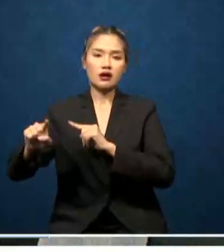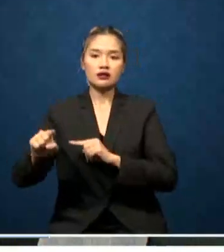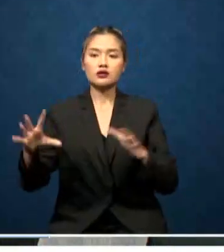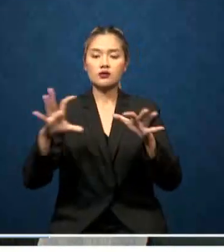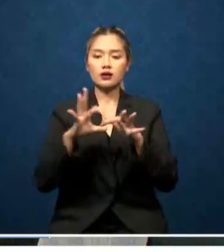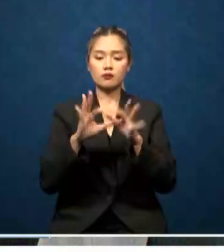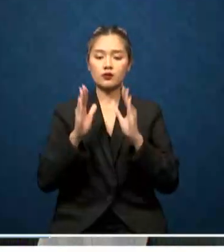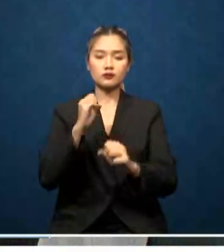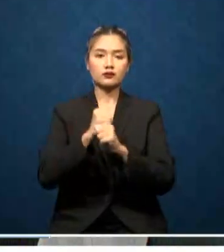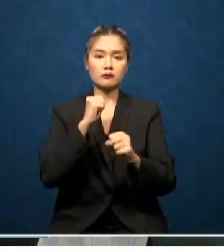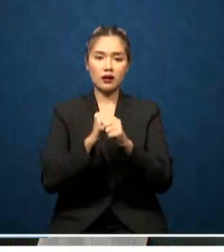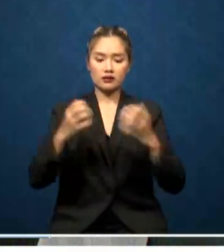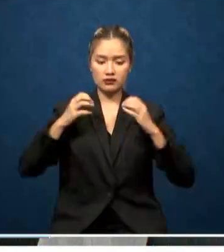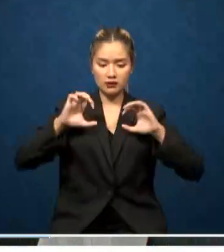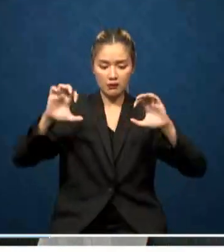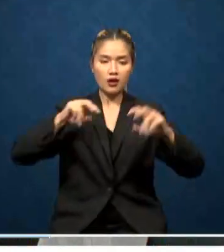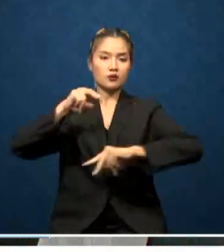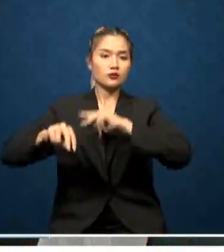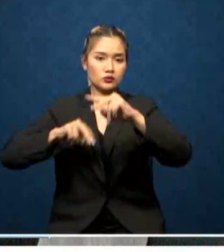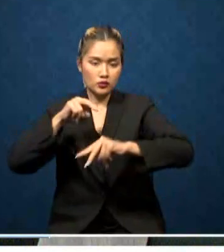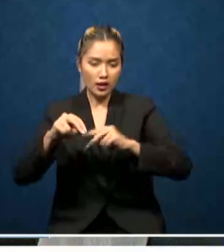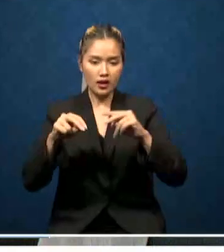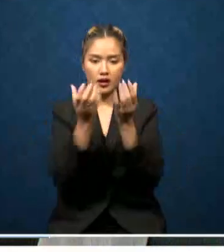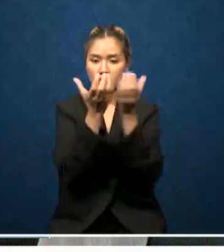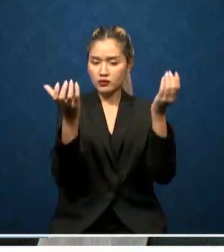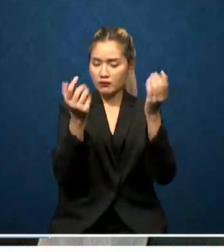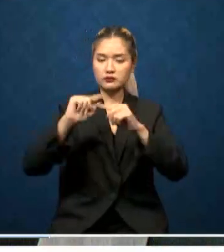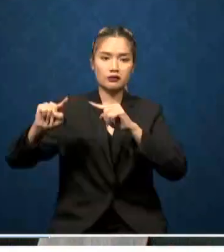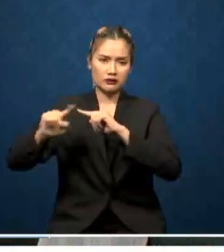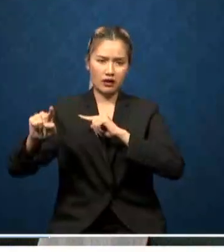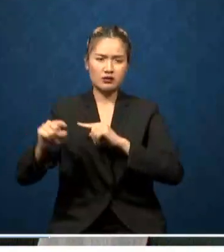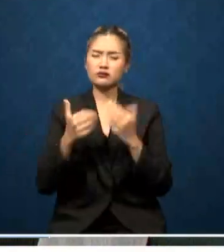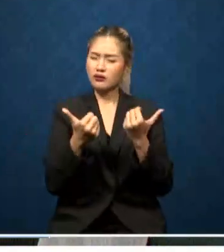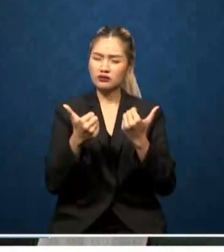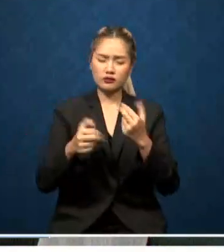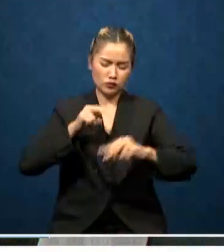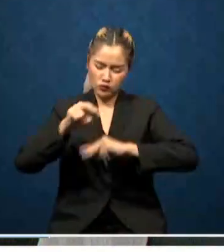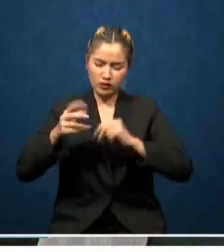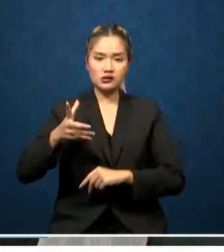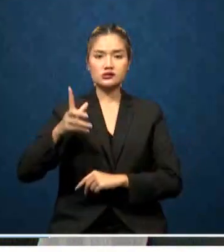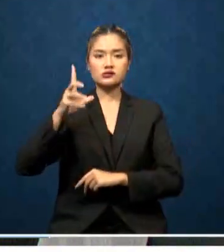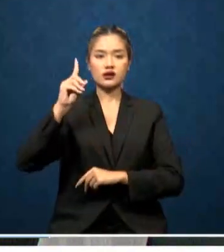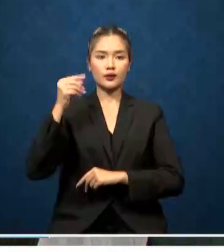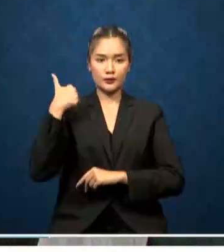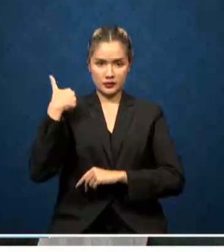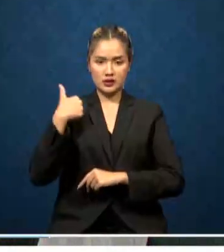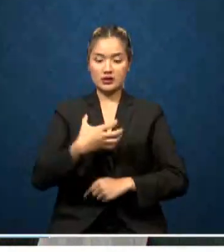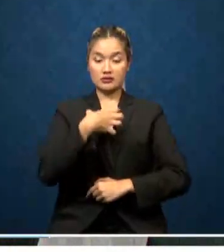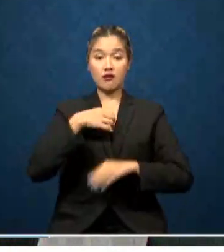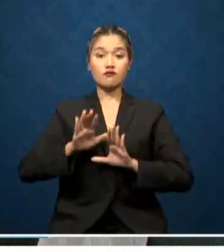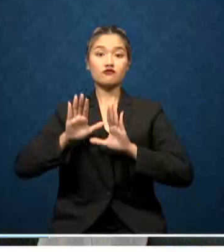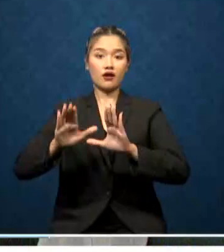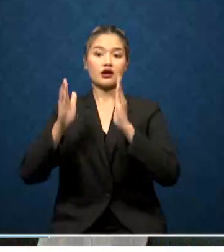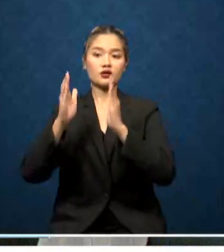งานบุคคลภาครัฐในระบบคุณธรรมอะไรก็แล้วแต่นะครับอันนี้ยังช้าหมดนะครับเพราะนั้นก็ต้องฝากทางด้